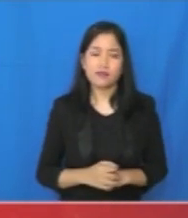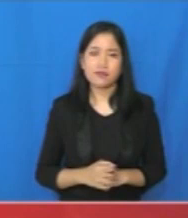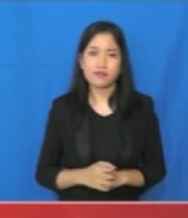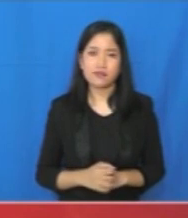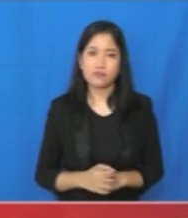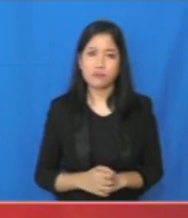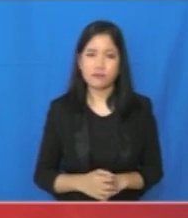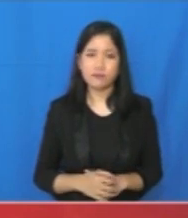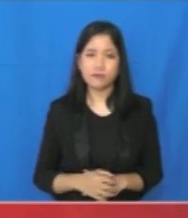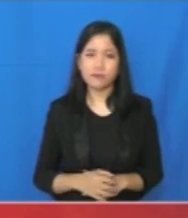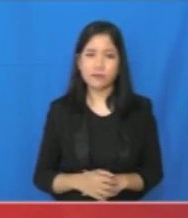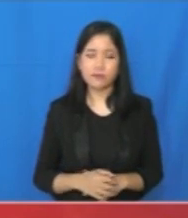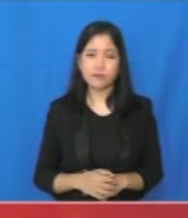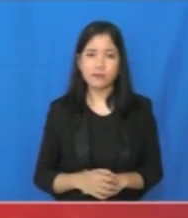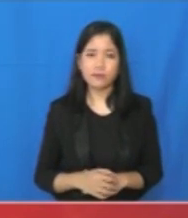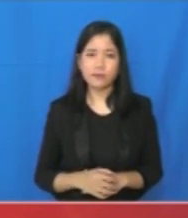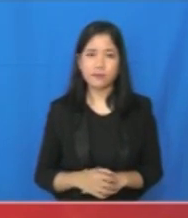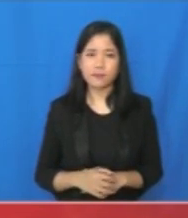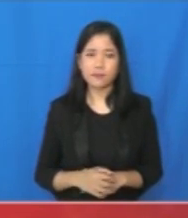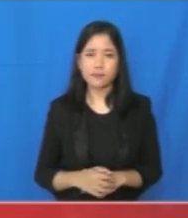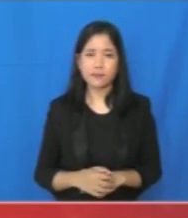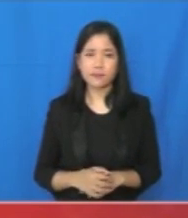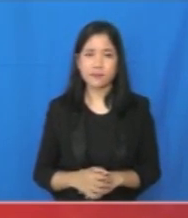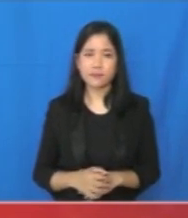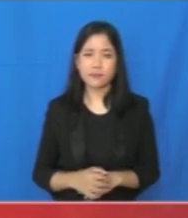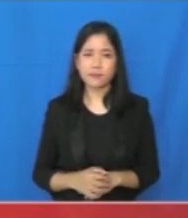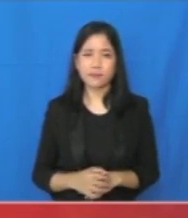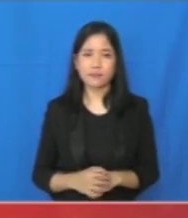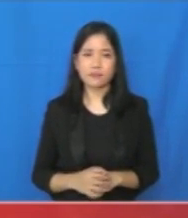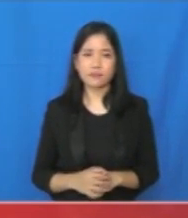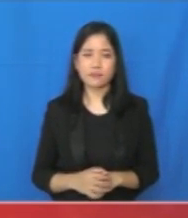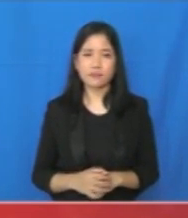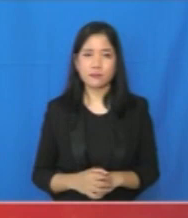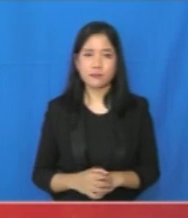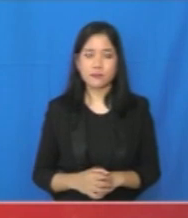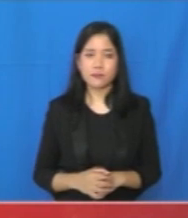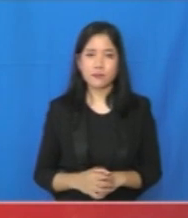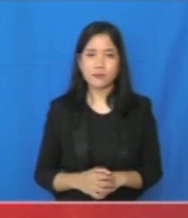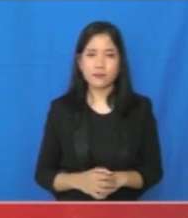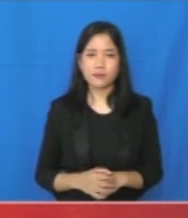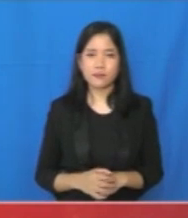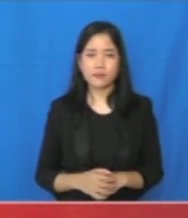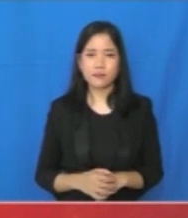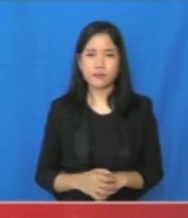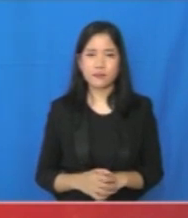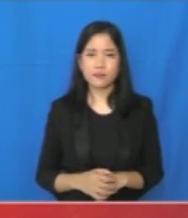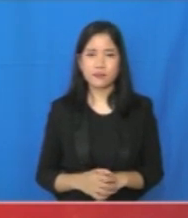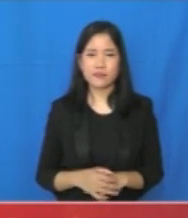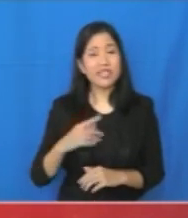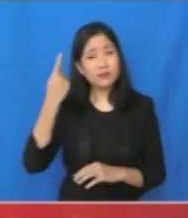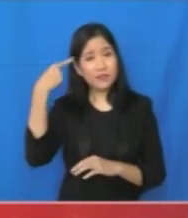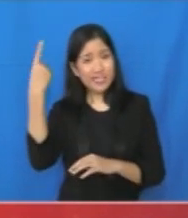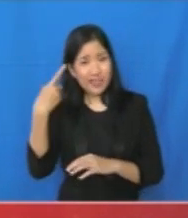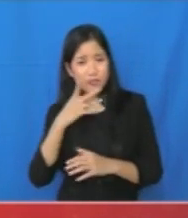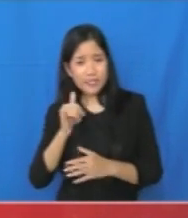masyarakat oleh karena itu pemerintah kemudian memberikan